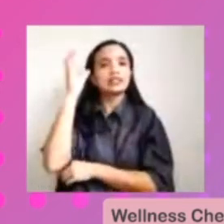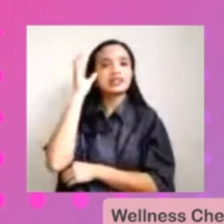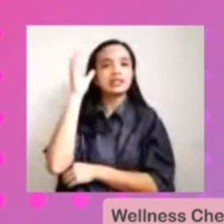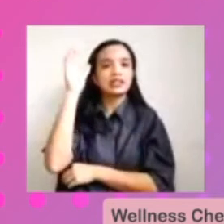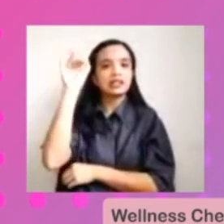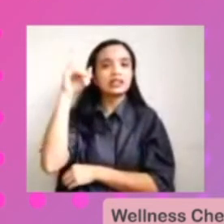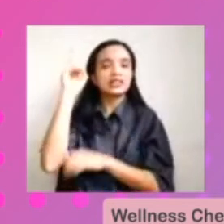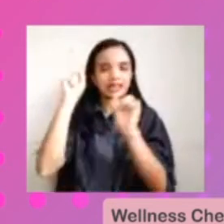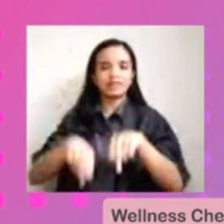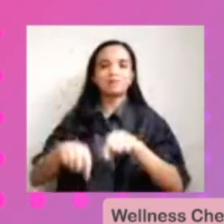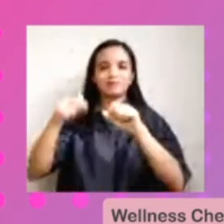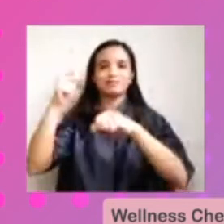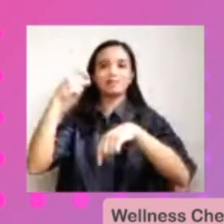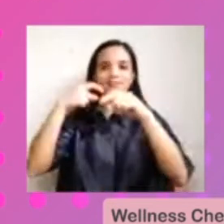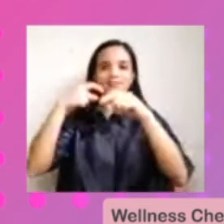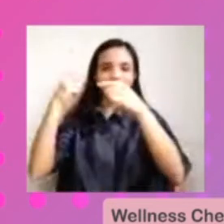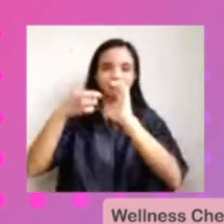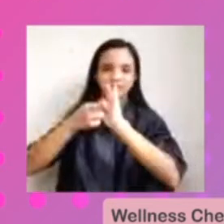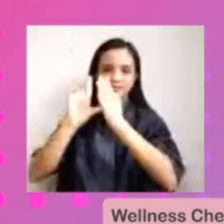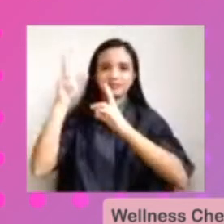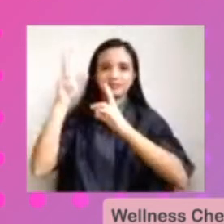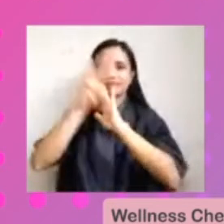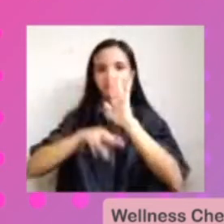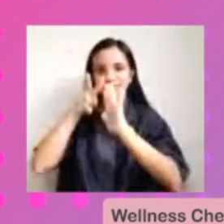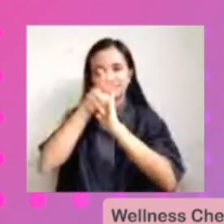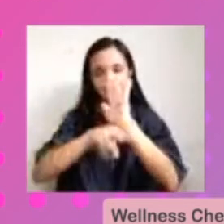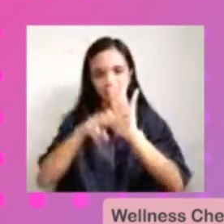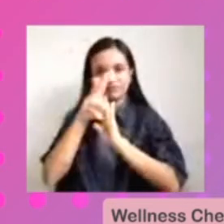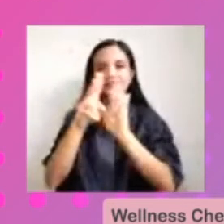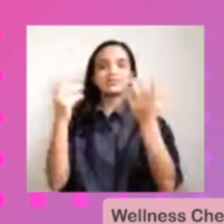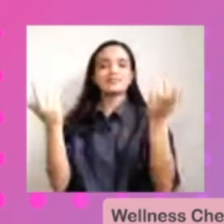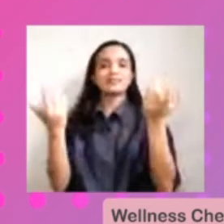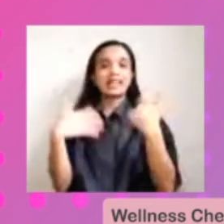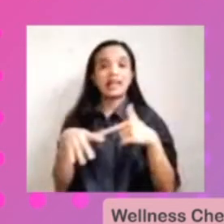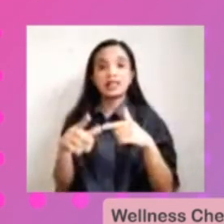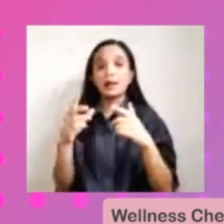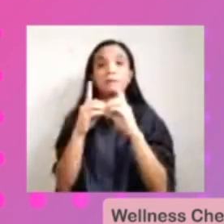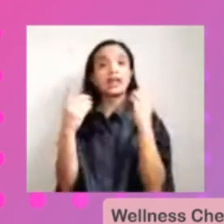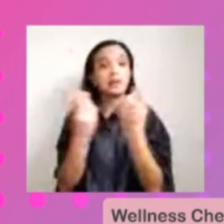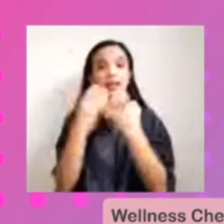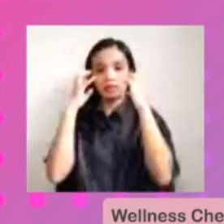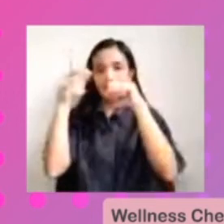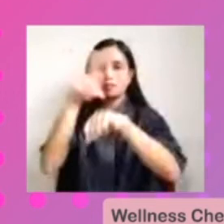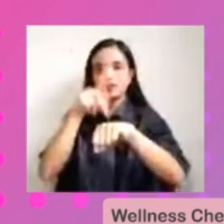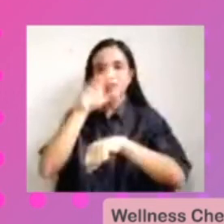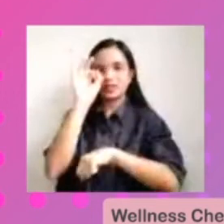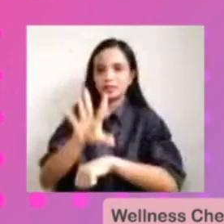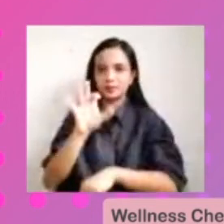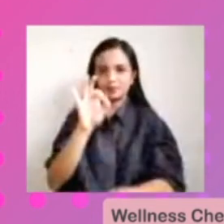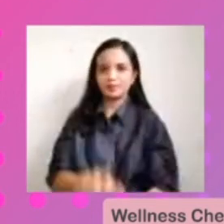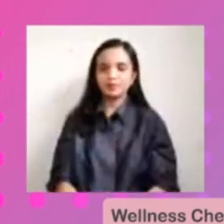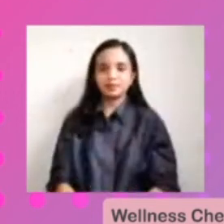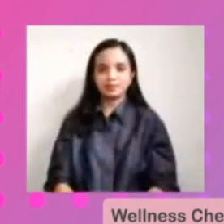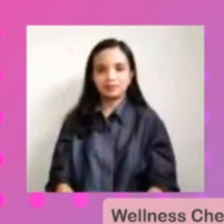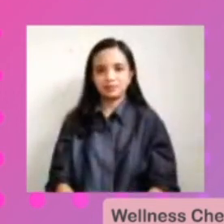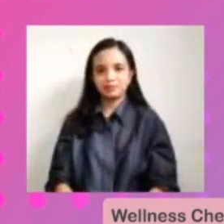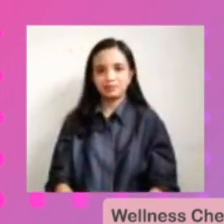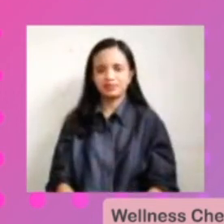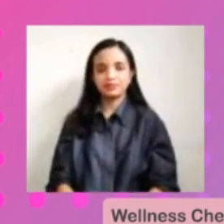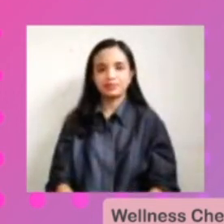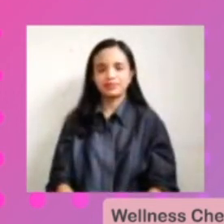every Tuesday po from 4 to 5:30 p.m. naman ang ating DRMS buklatan for elementary learners po ito. Ito po isang